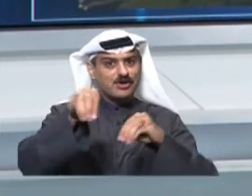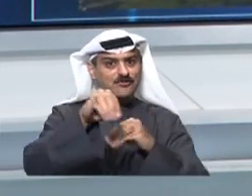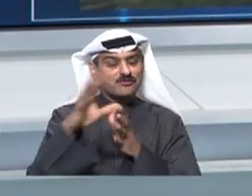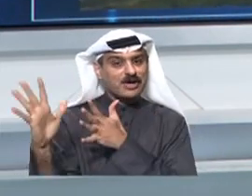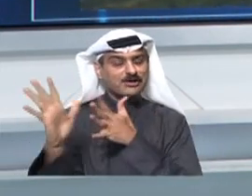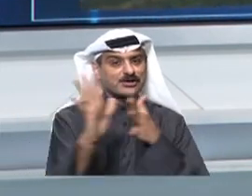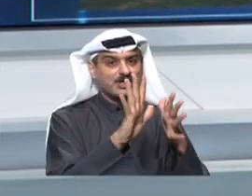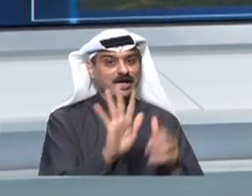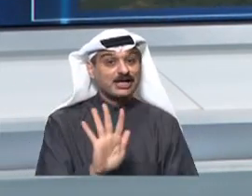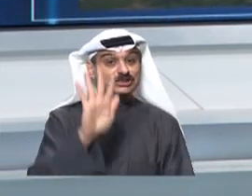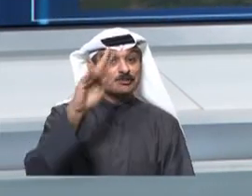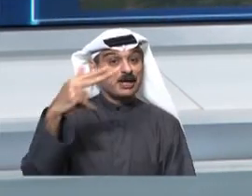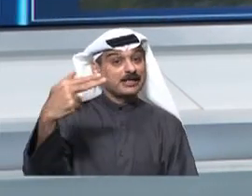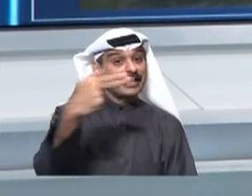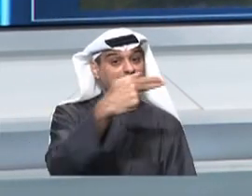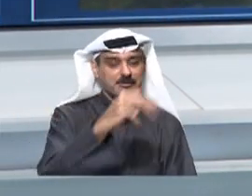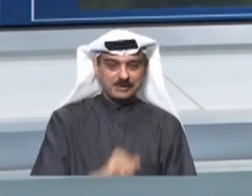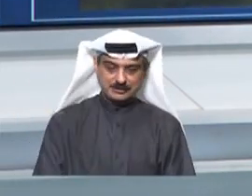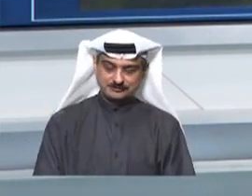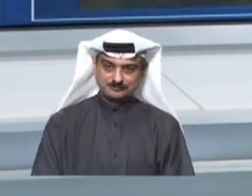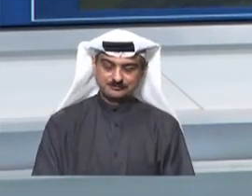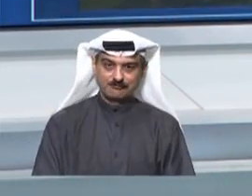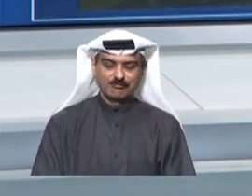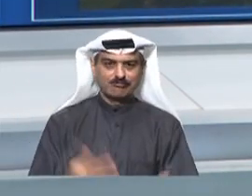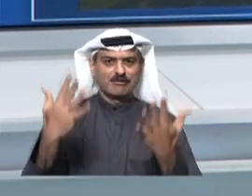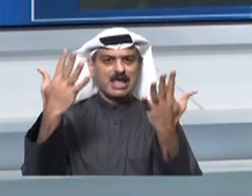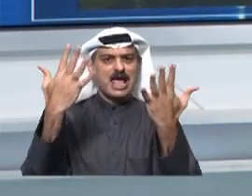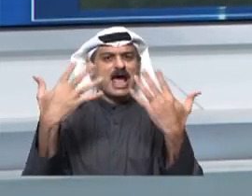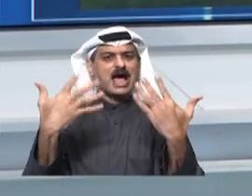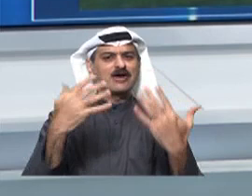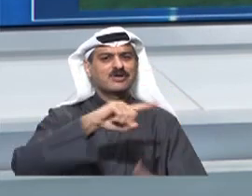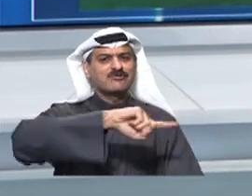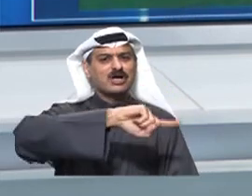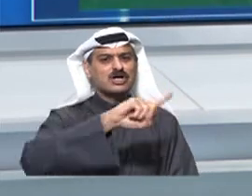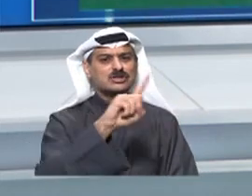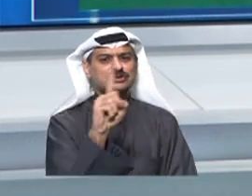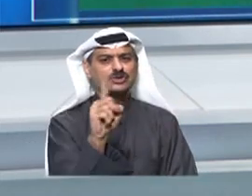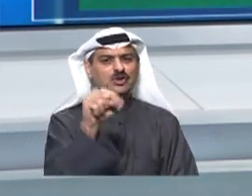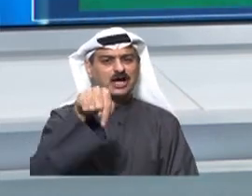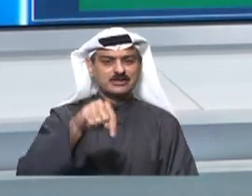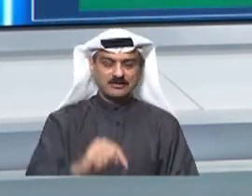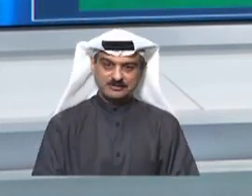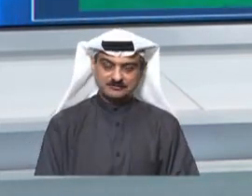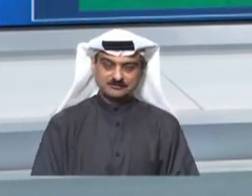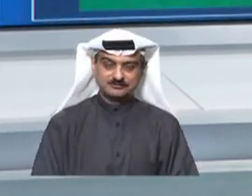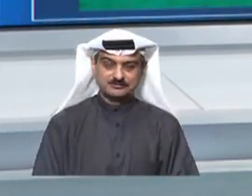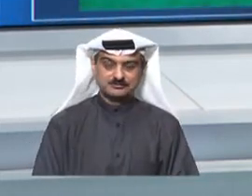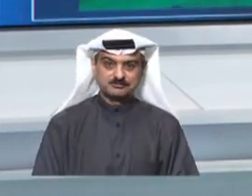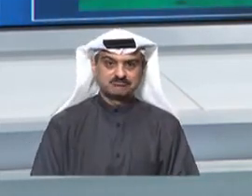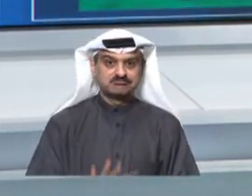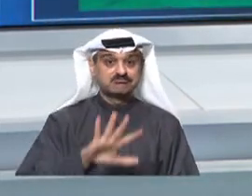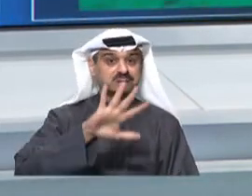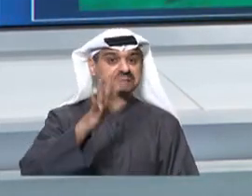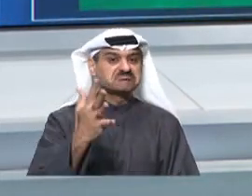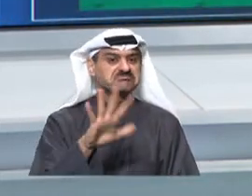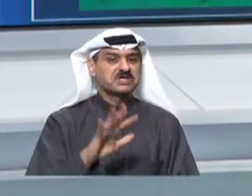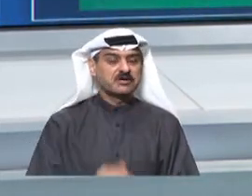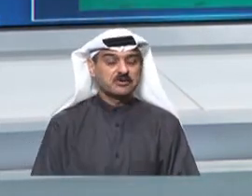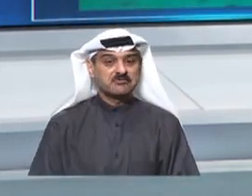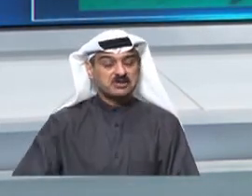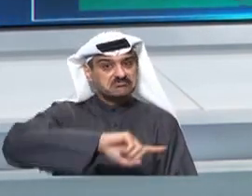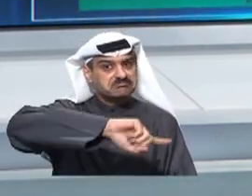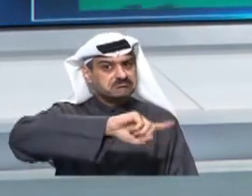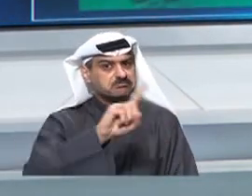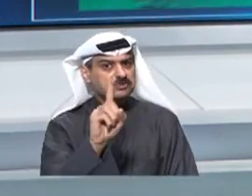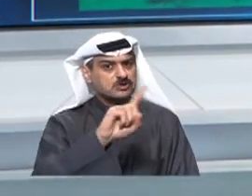الرياح إلى رياح شمالية غربية، راح تكون خفيفة إلى معتدلة السرعة على معظم المناطق البرية، لكن قد يستمر نشاطها على